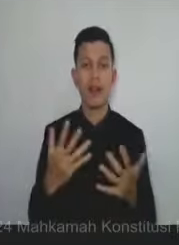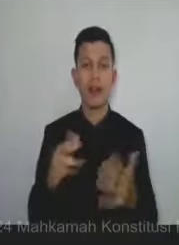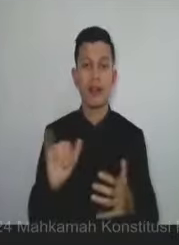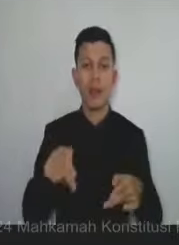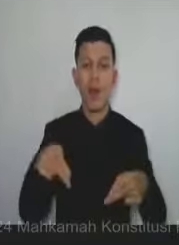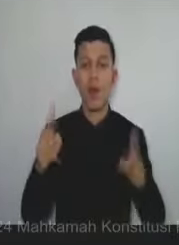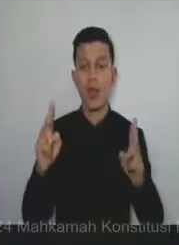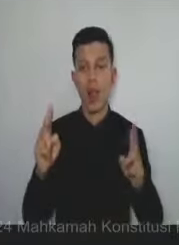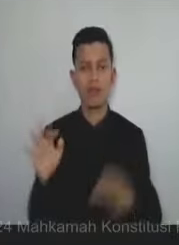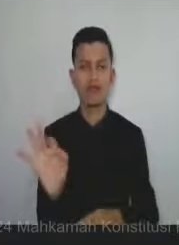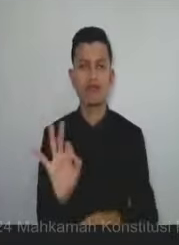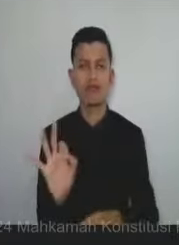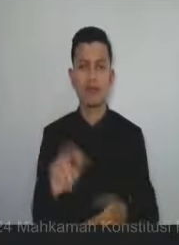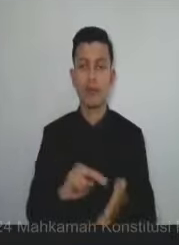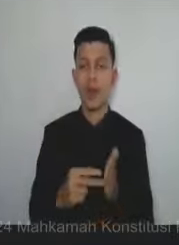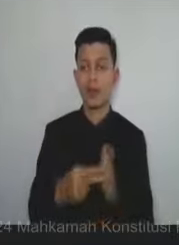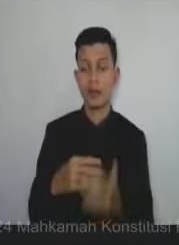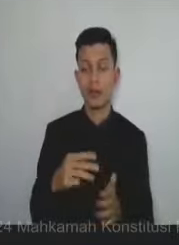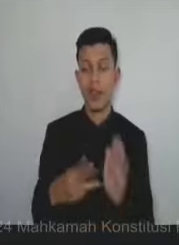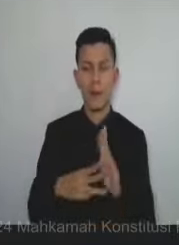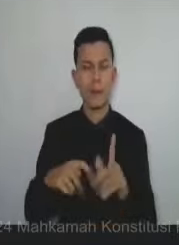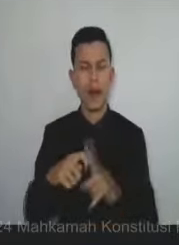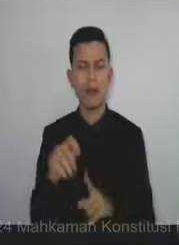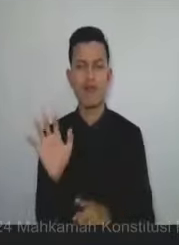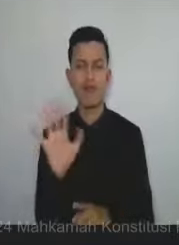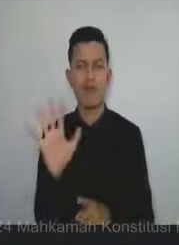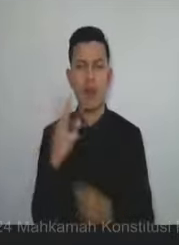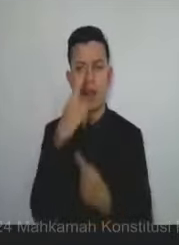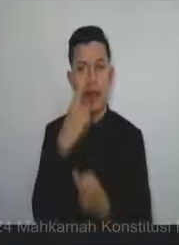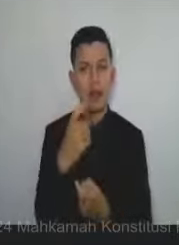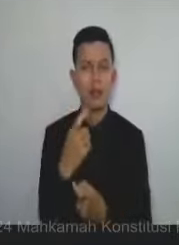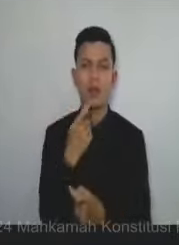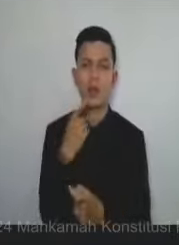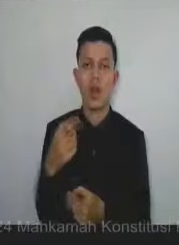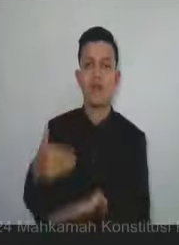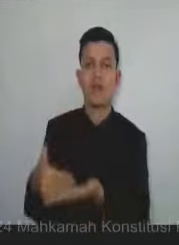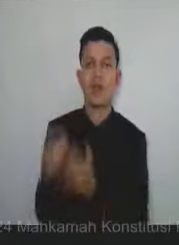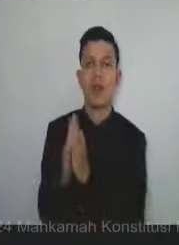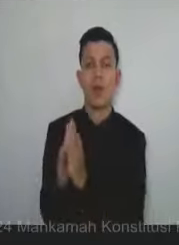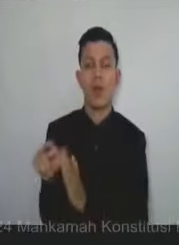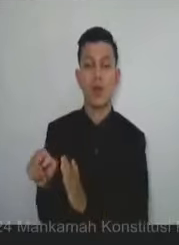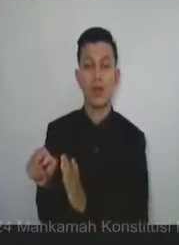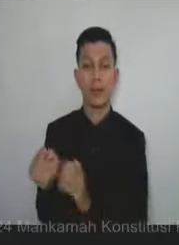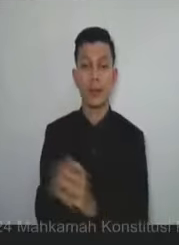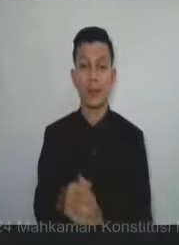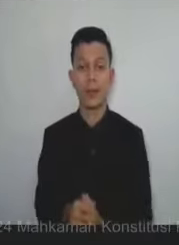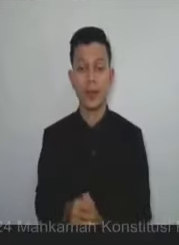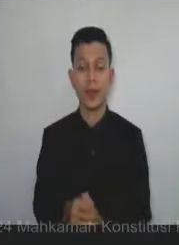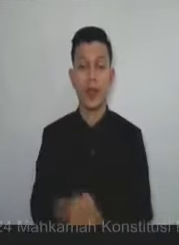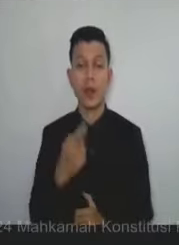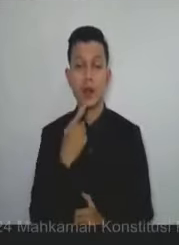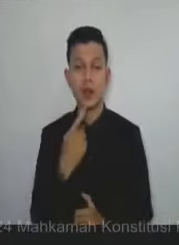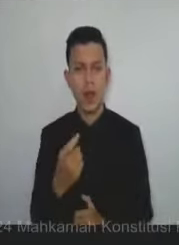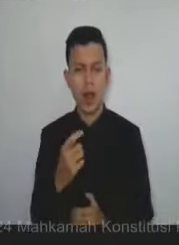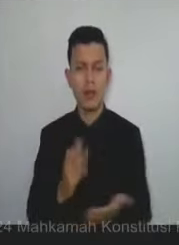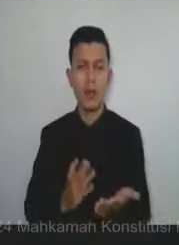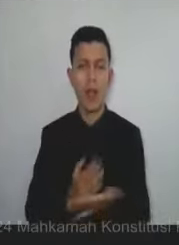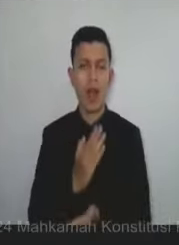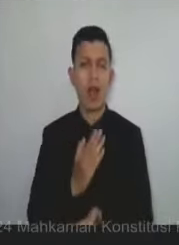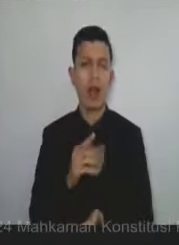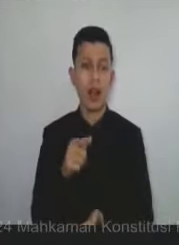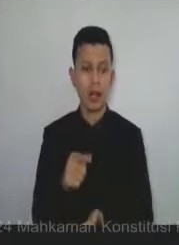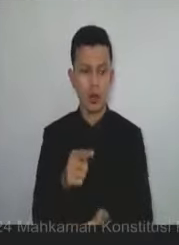Mahkamah tidak mendapat keyakinan akan kebenaran dalil yang dipersoalkan oleh pemohon tersebut. Di samping terhadap dugaan pelanggaran